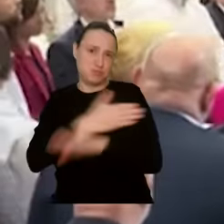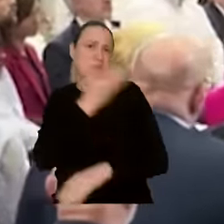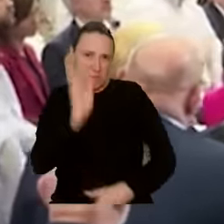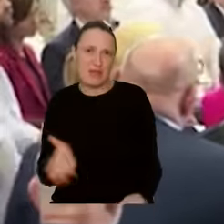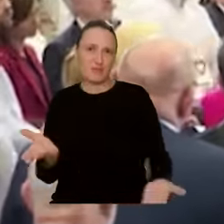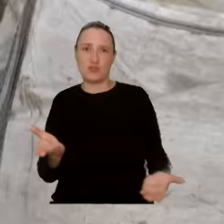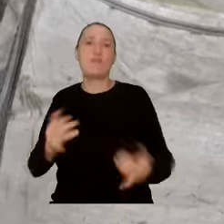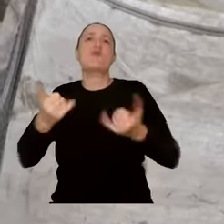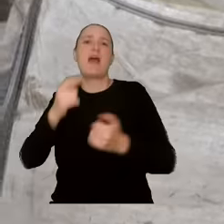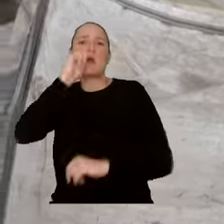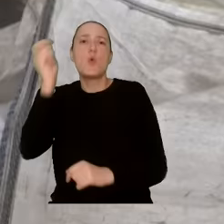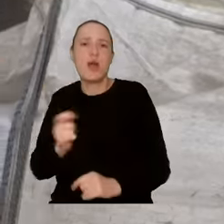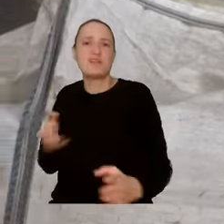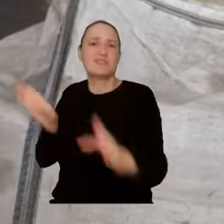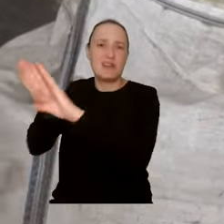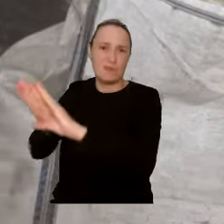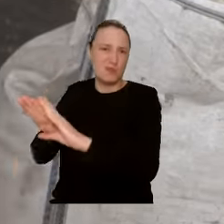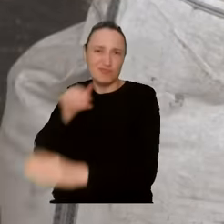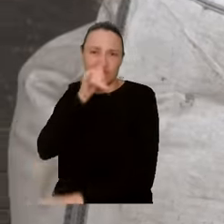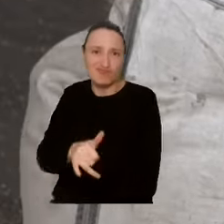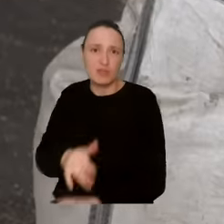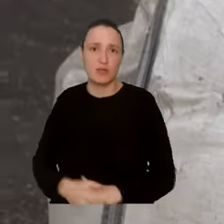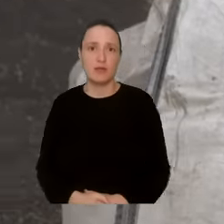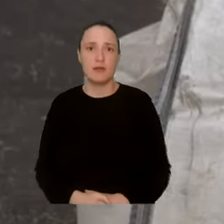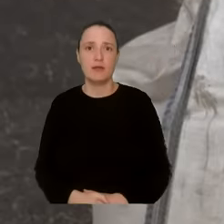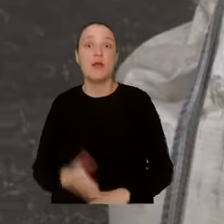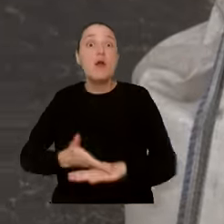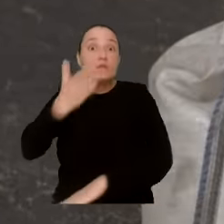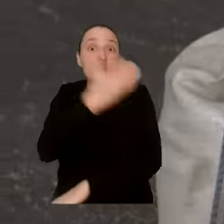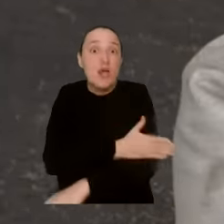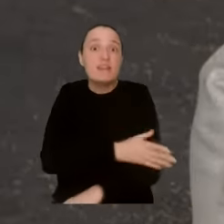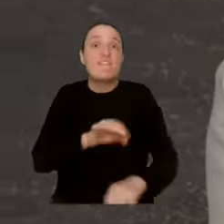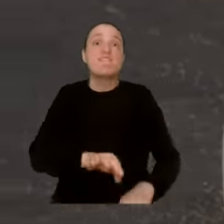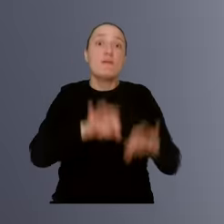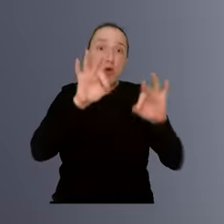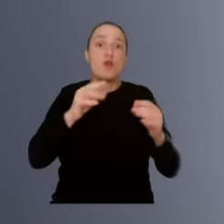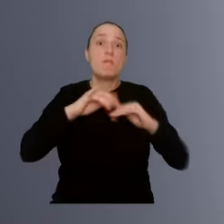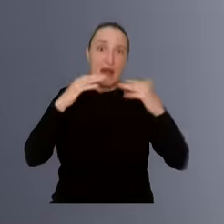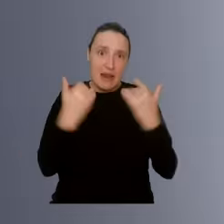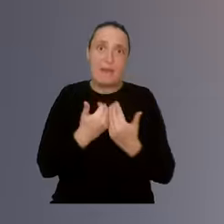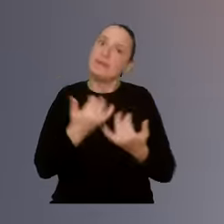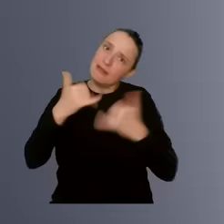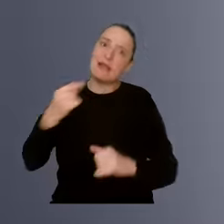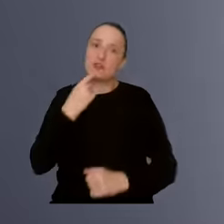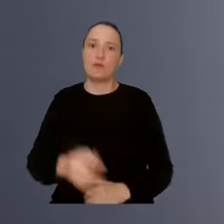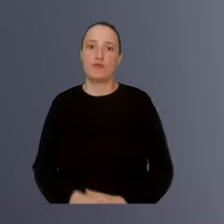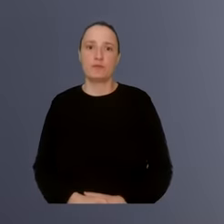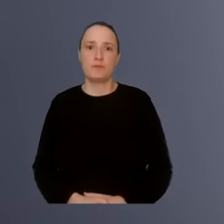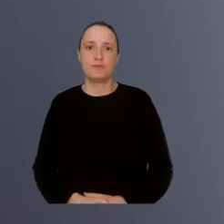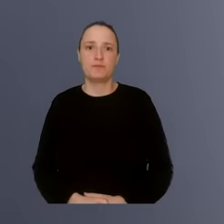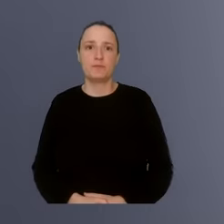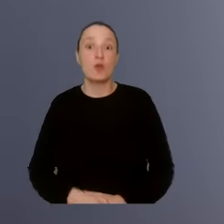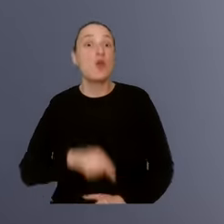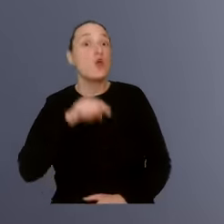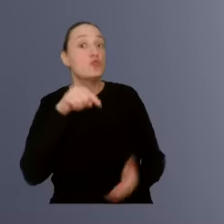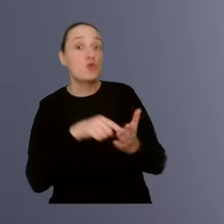z Ukrainą efektywnie. Choć jeszcze przed ubiegłorocznymi wyborami parlamentarnymi Donald Tusk mówił tak. Różne bakterie i grzyby. To